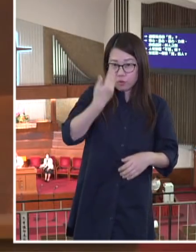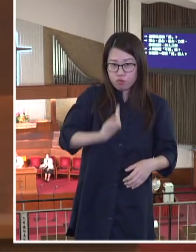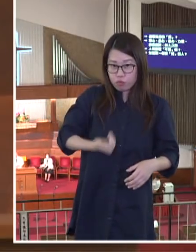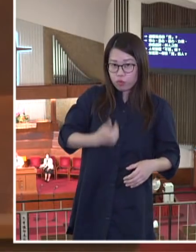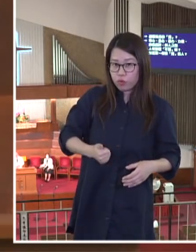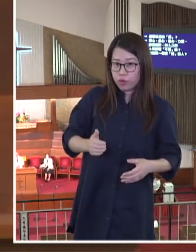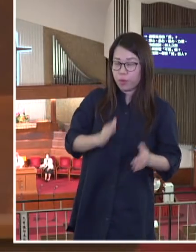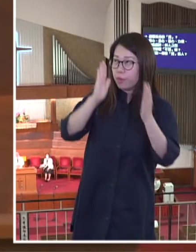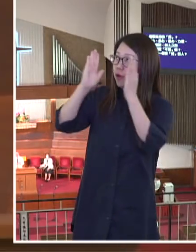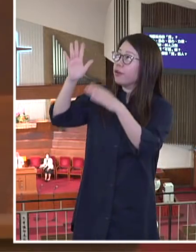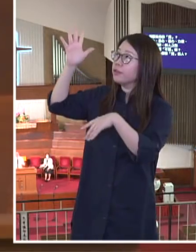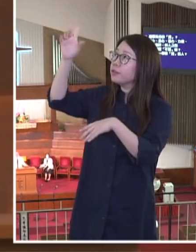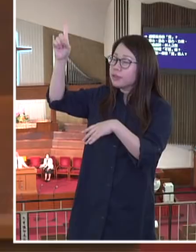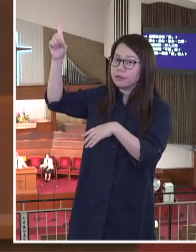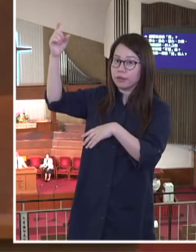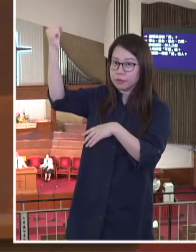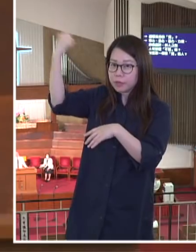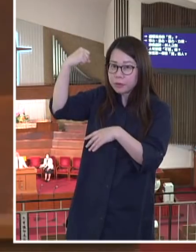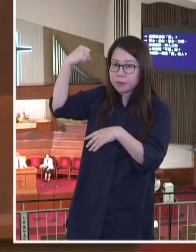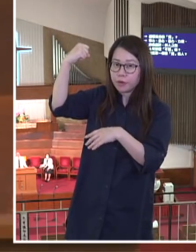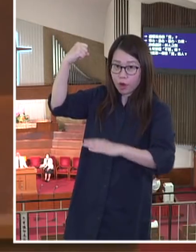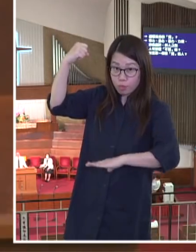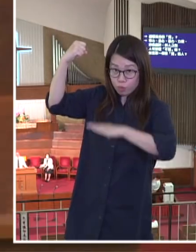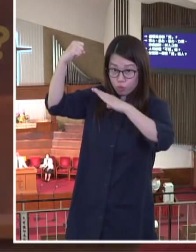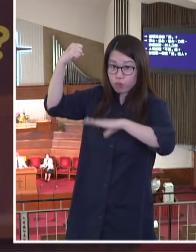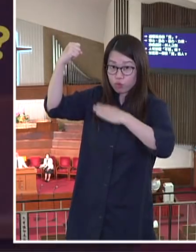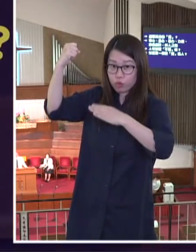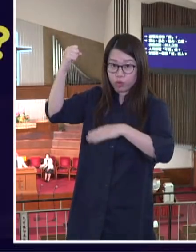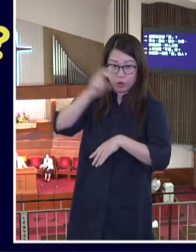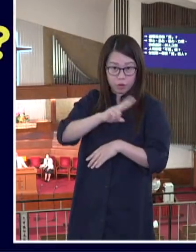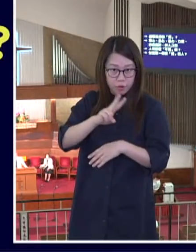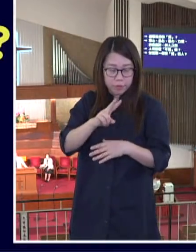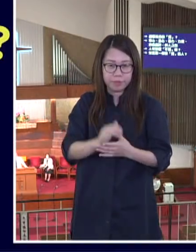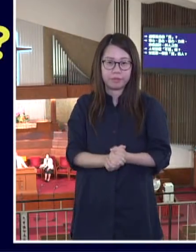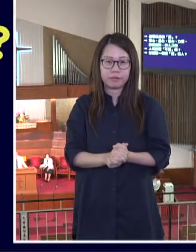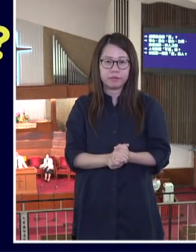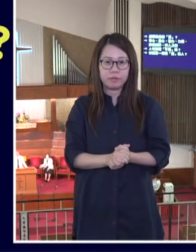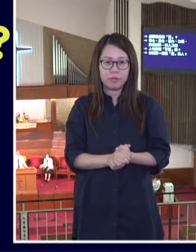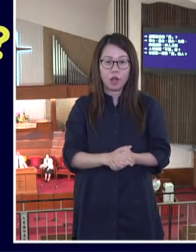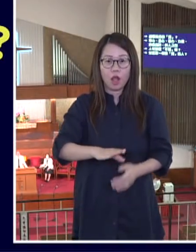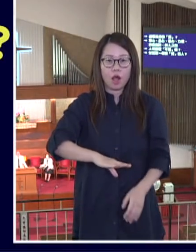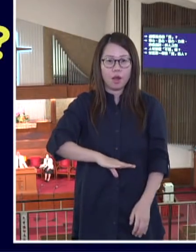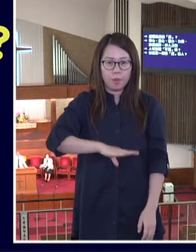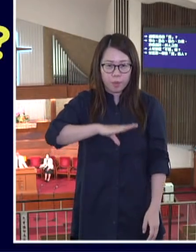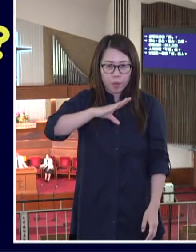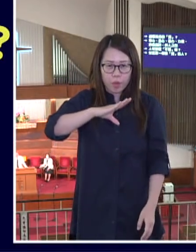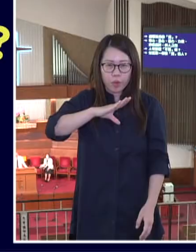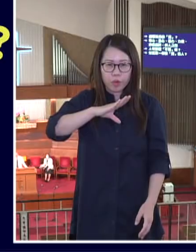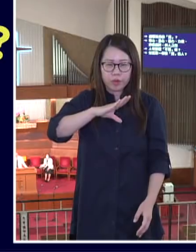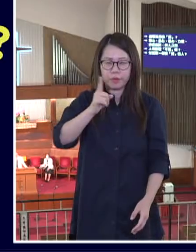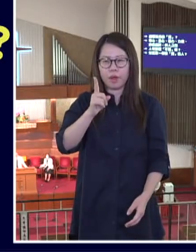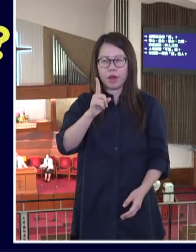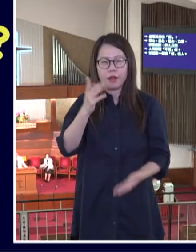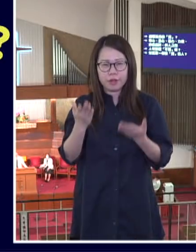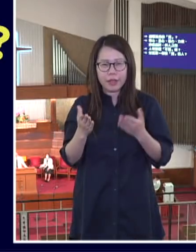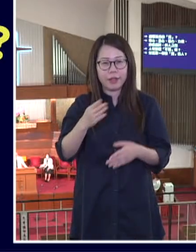约。其实我想满其实不单止是因为年轻才会满，其实满我